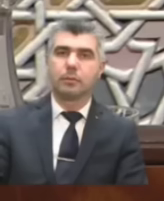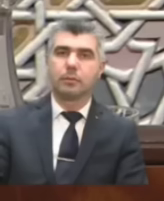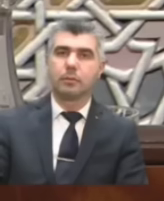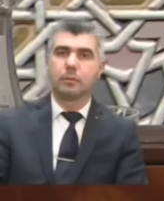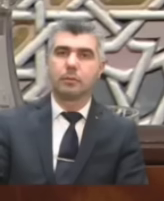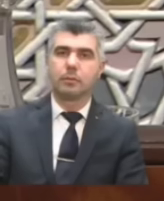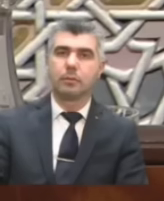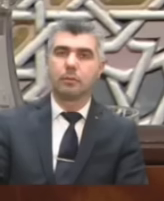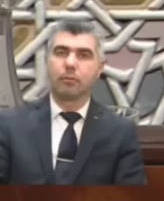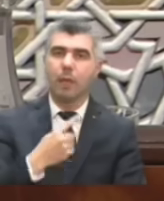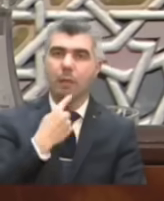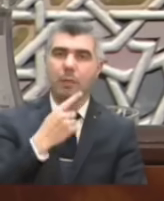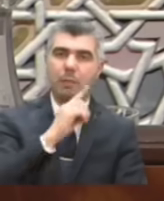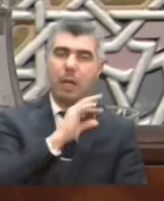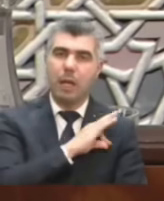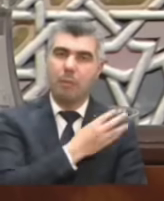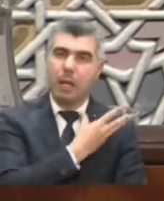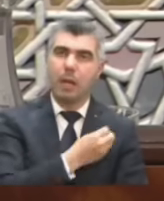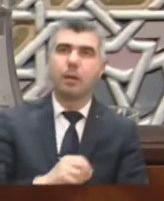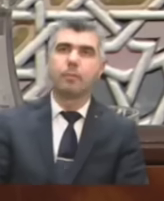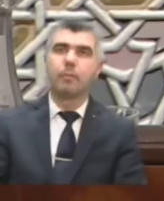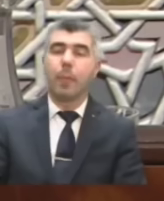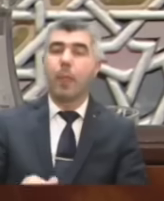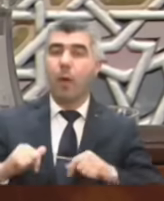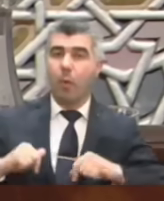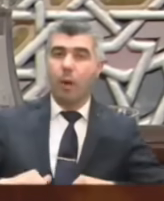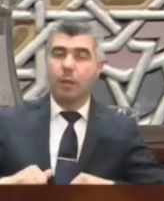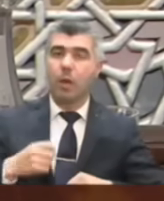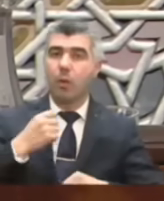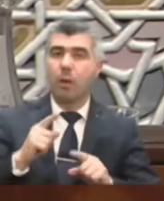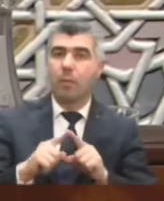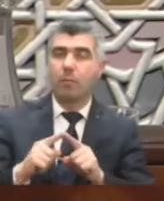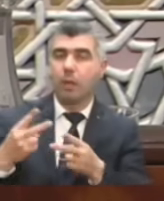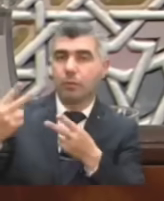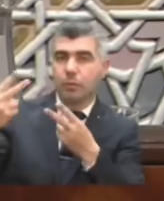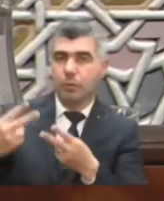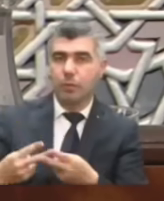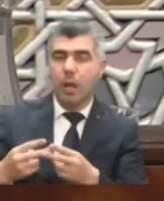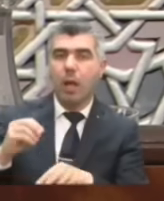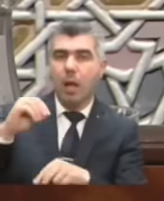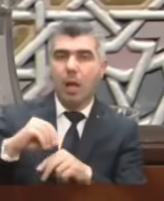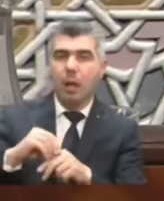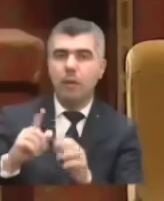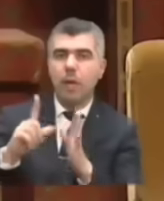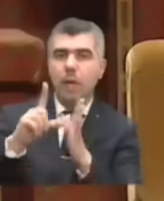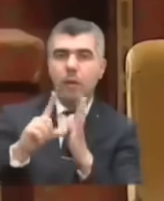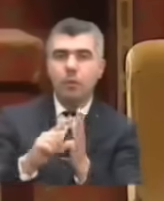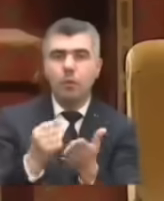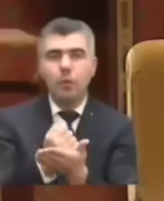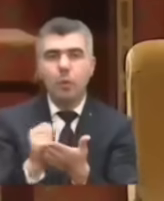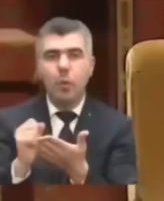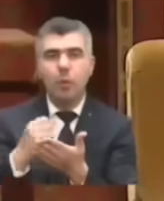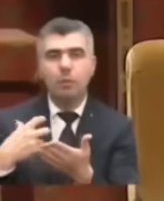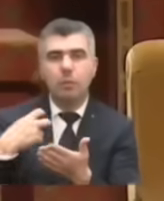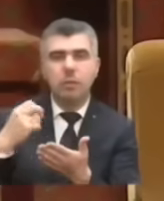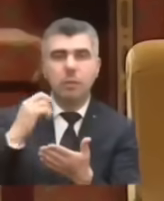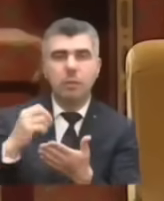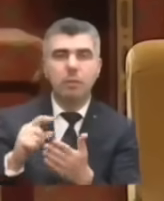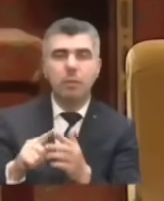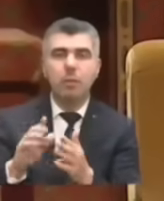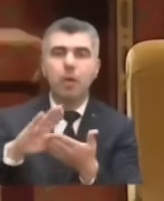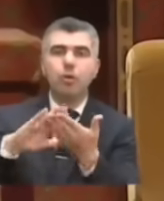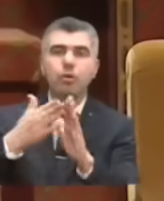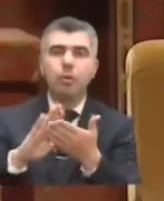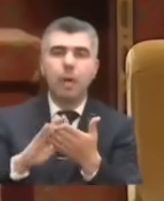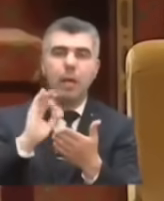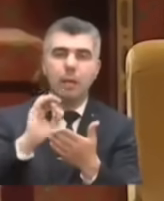بسم الله الرحمن الرحيم. السيد الوزير، جيتوا عاد ما قلتوش بسم الله، سحبتوا قانون الاطراء غير المشروع، قلتوا الجمعيات ديال حمايه